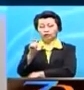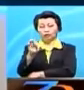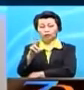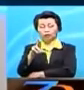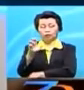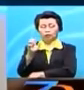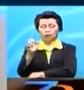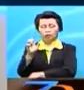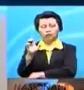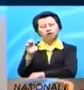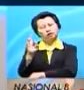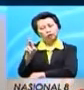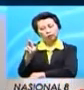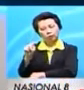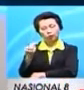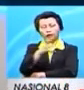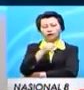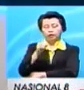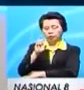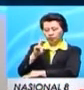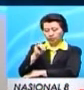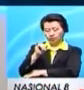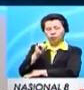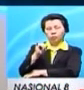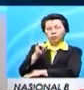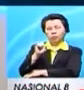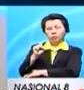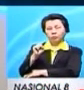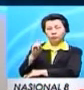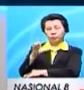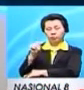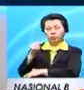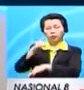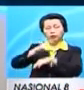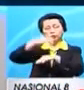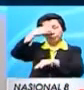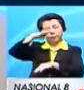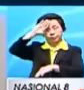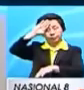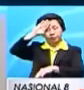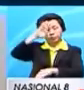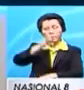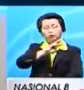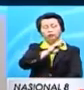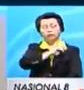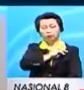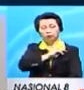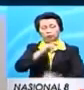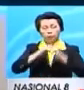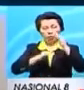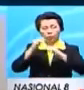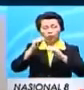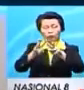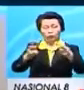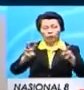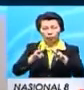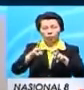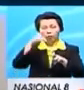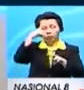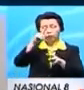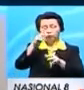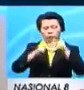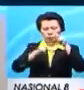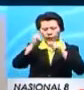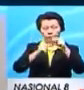akan dilancarkan Oktober ini di Cuping, Perlis. Menteri Kemajuan Luar Bandar dan Wilayah, Datuk Seri Ismail Sabri Yaakob berkata, bagi